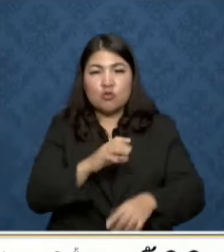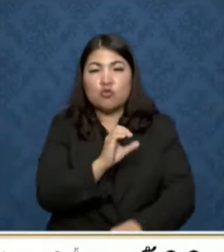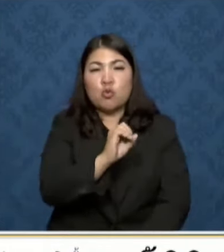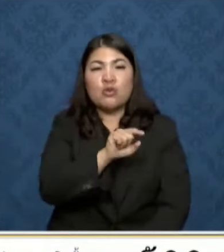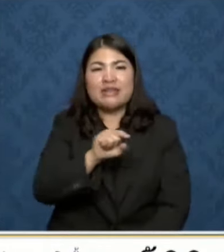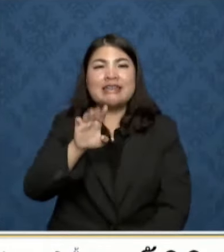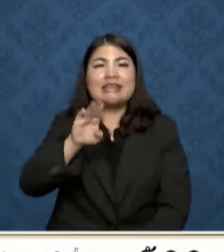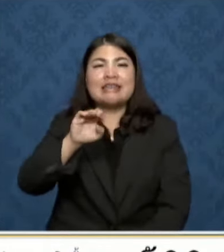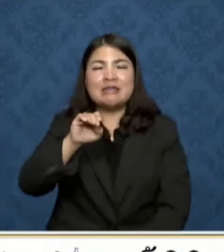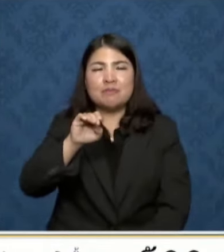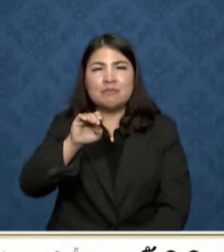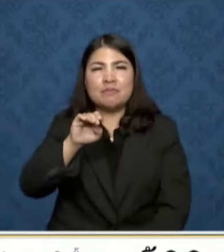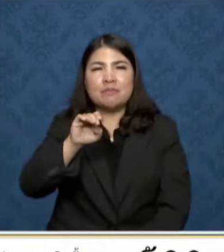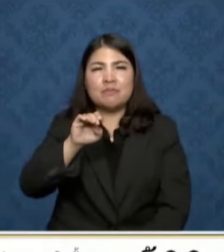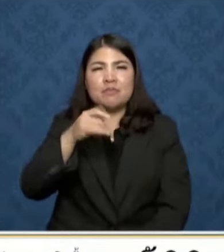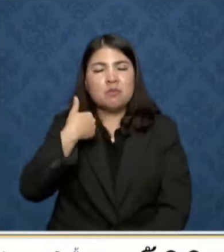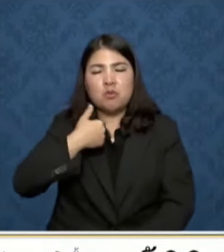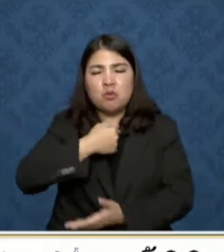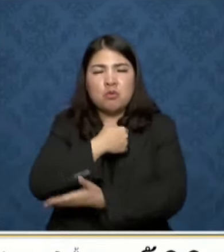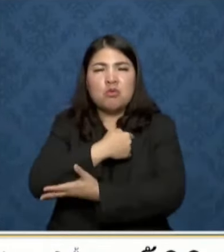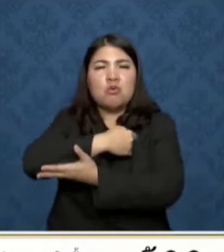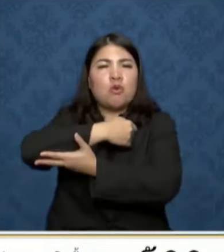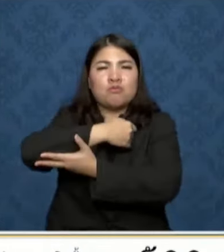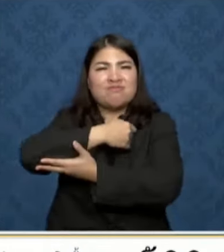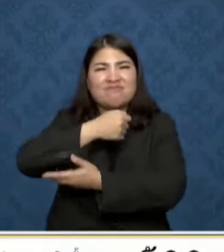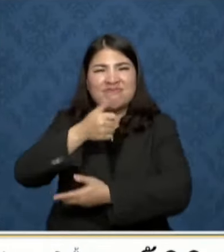0.40Boโ ยกไมขน